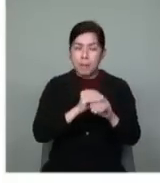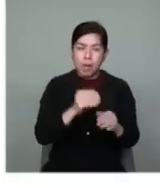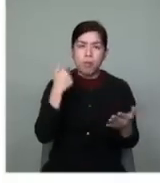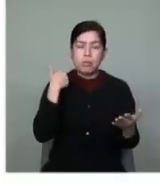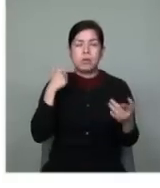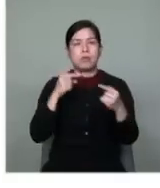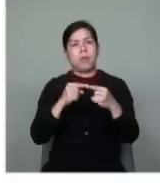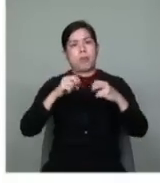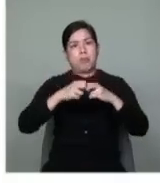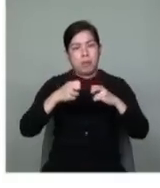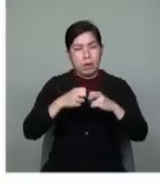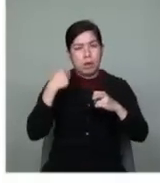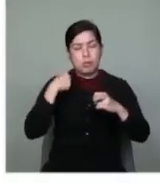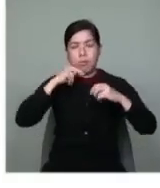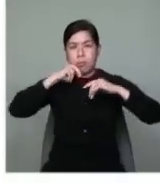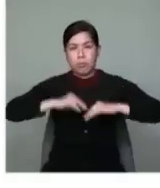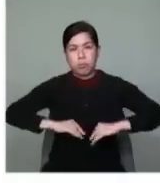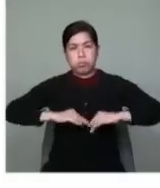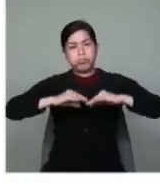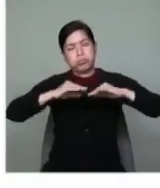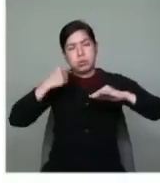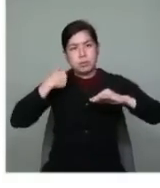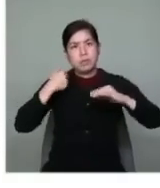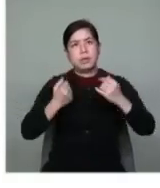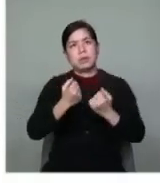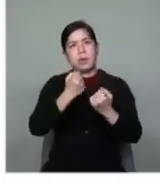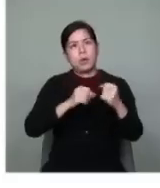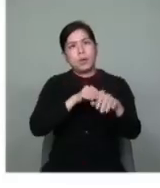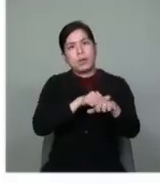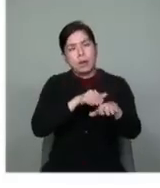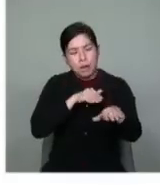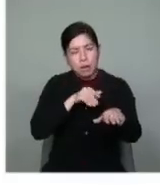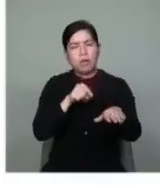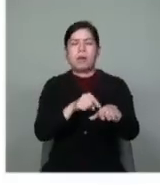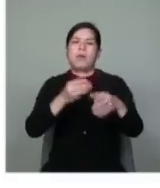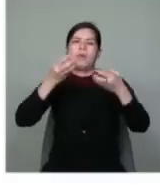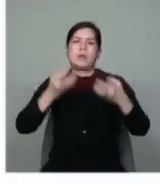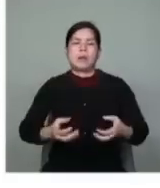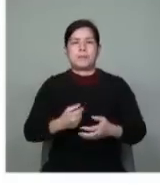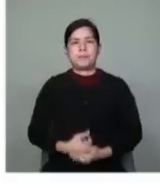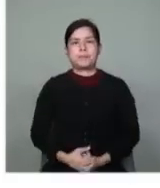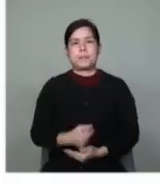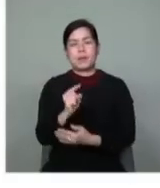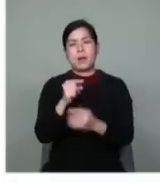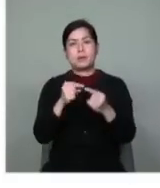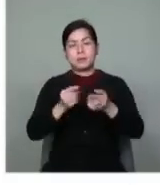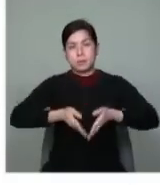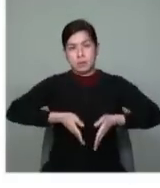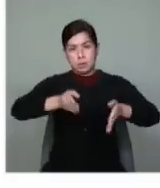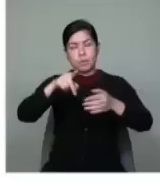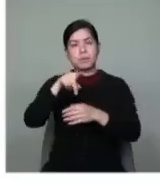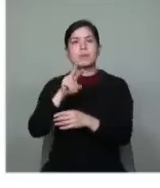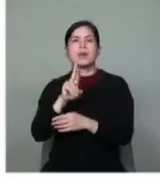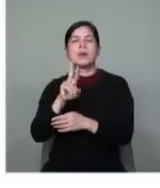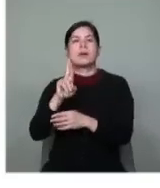ที่ที่มีน้ำท่วมสูงก็ส่งผลทำให้สภาพการจราจรติดขัดหนักมากอาทิพระราม4รัชดาลาดพ